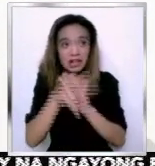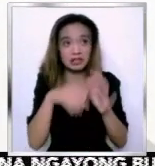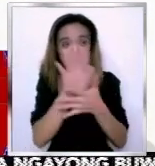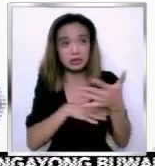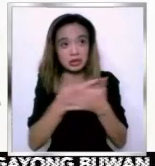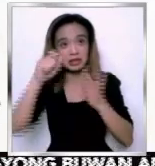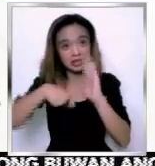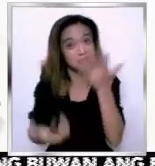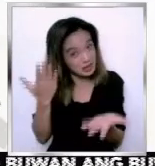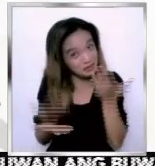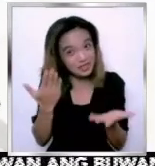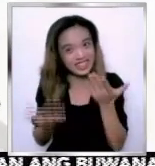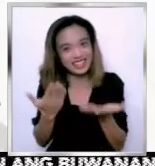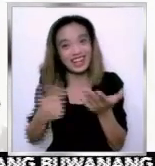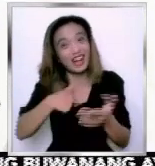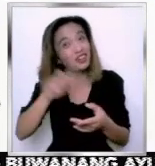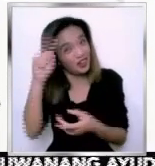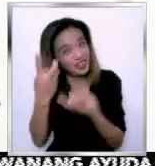po. Mag-cancel ka talaga.